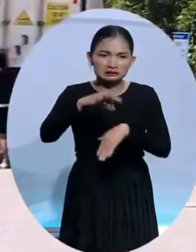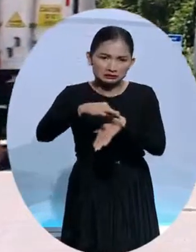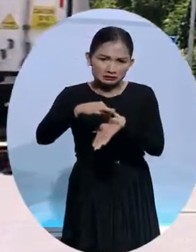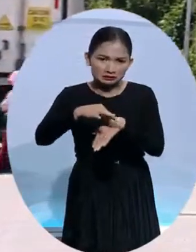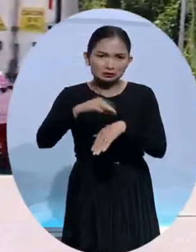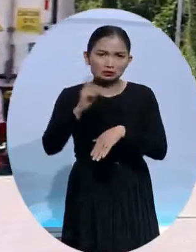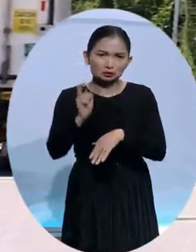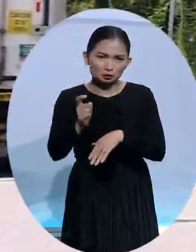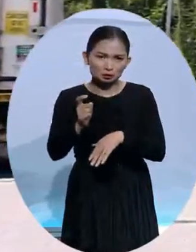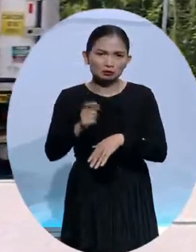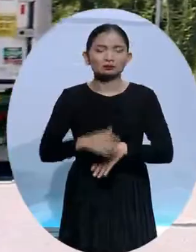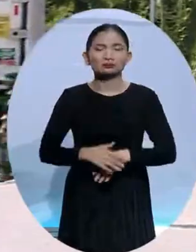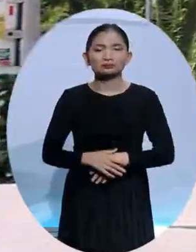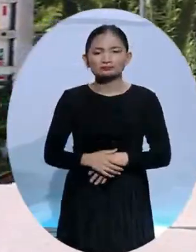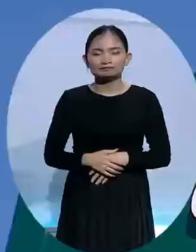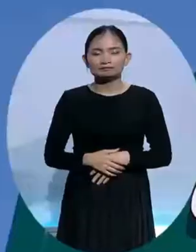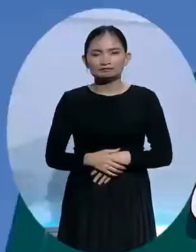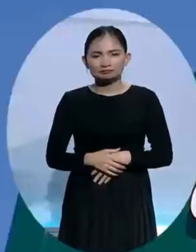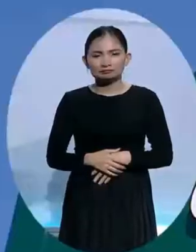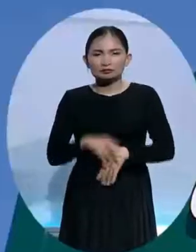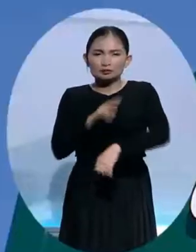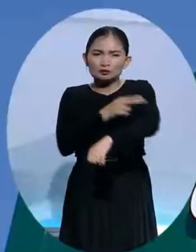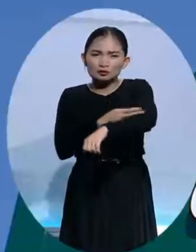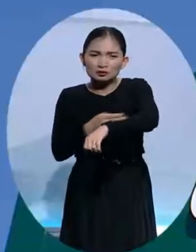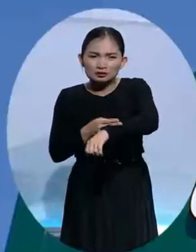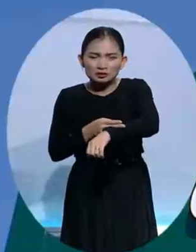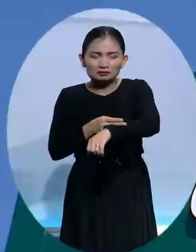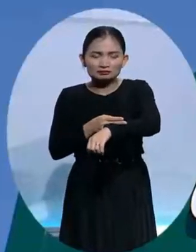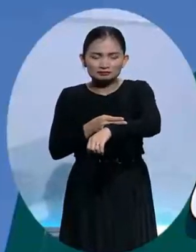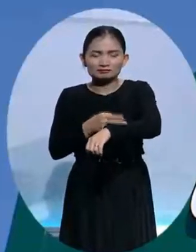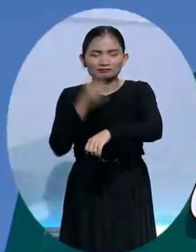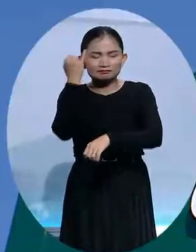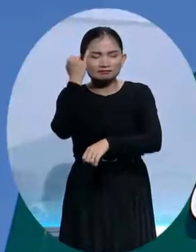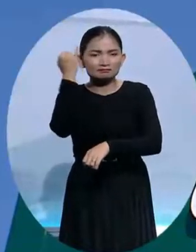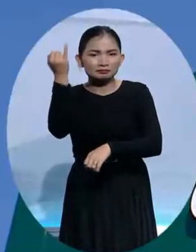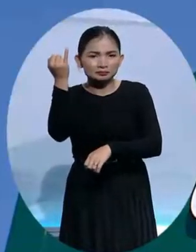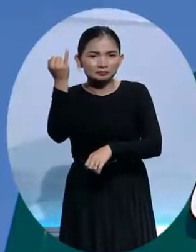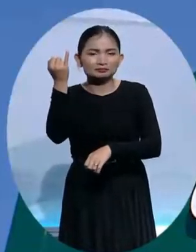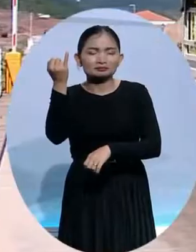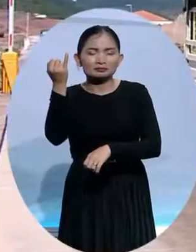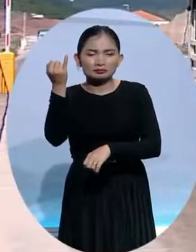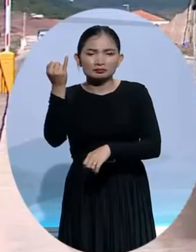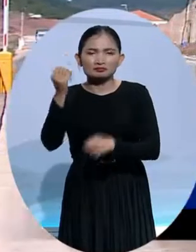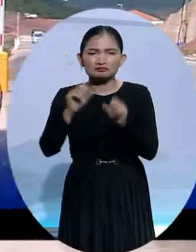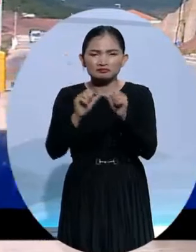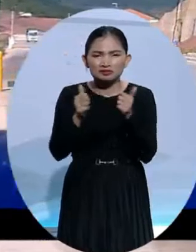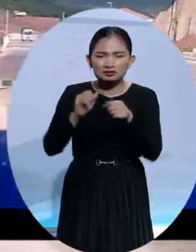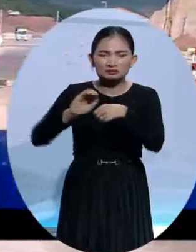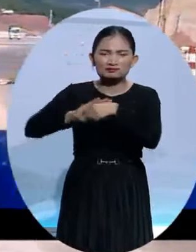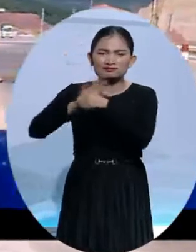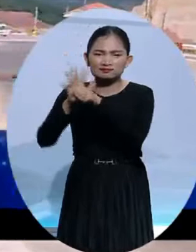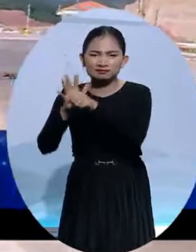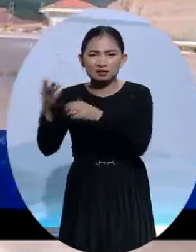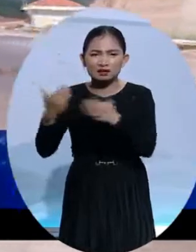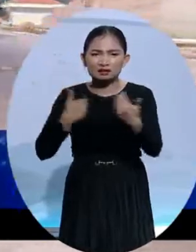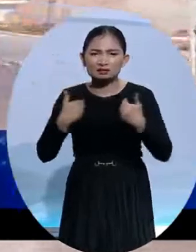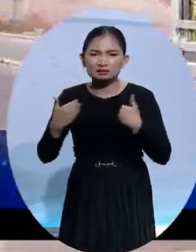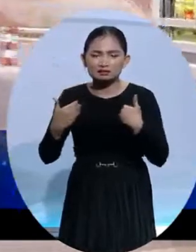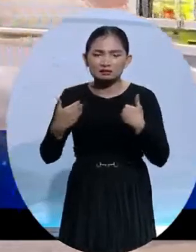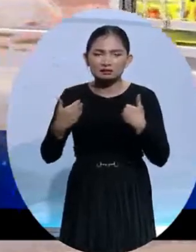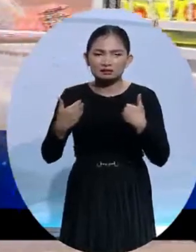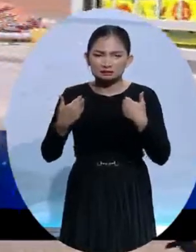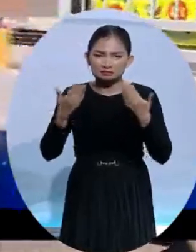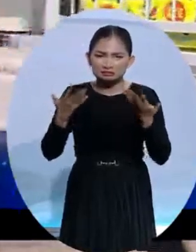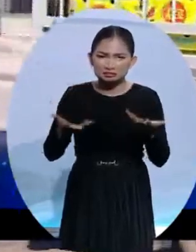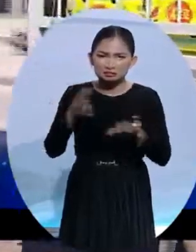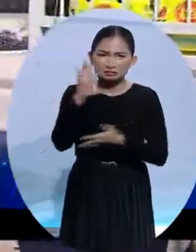gia nhận định, sau thời gian dài bị ảnh hưởng bởi dịch bệnh, nhu cầu lương thực thực phẩm trên thế giới đang tăng cao. 7 tháng đầu năm nay, xuất khẩu nông lâm thủy